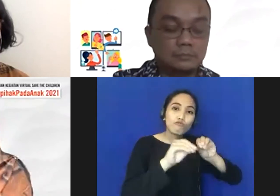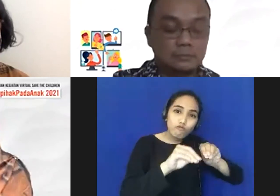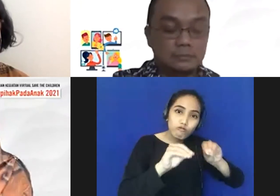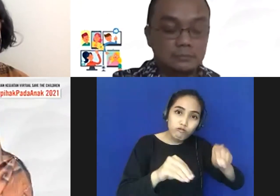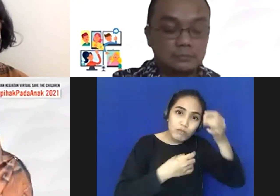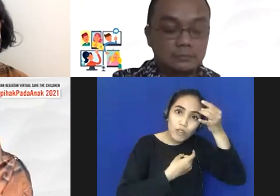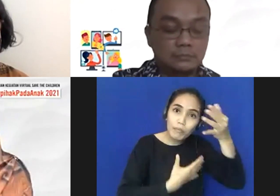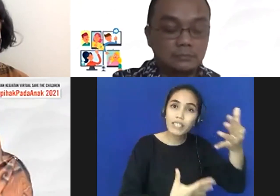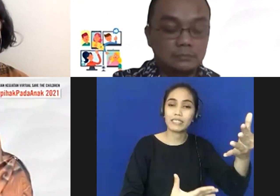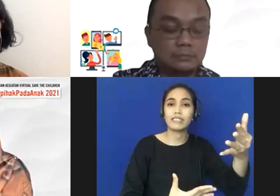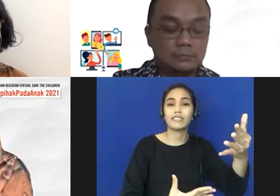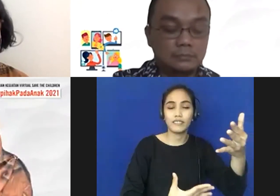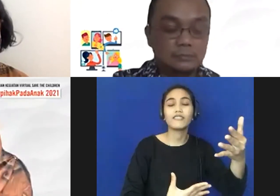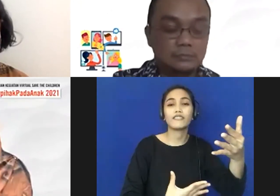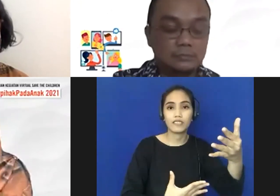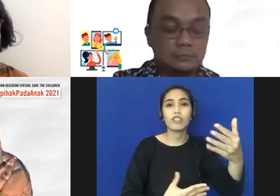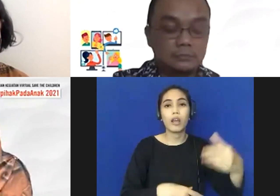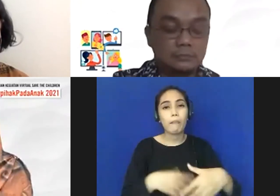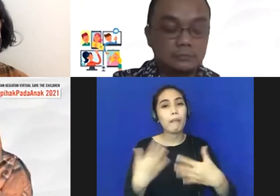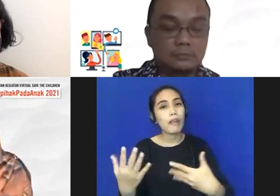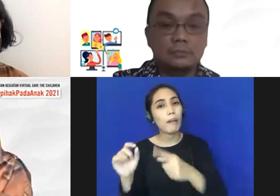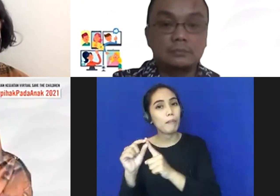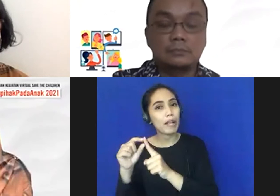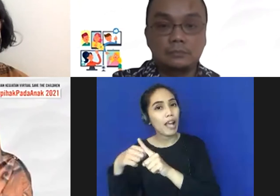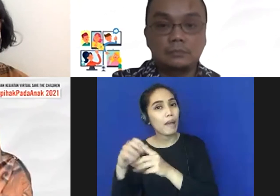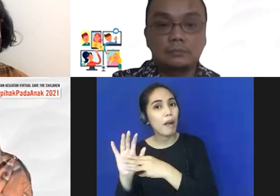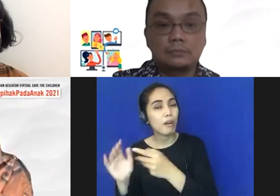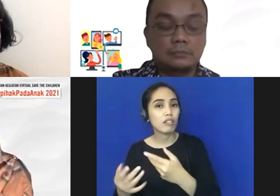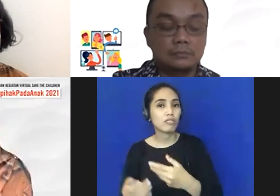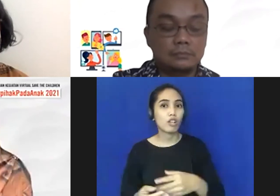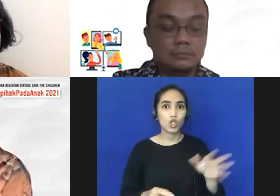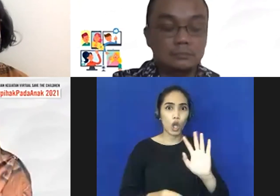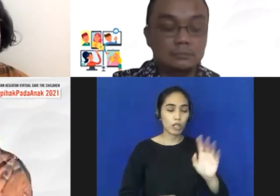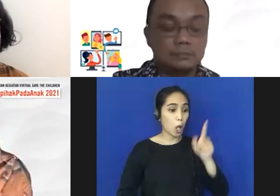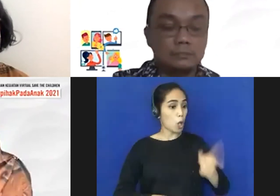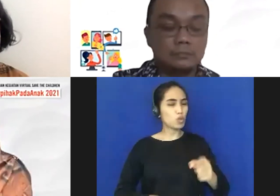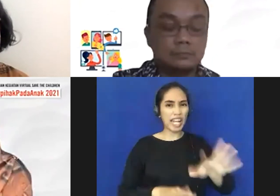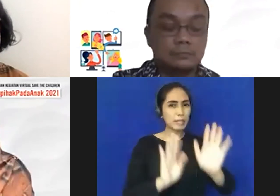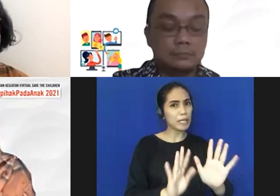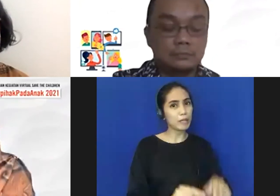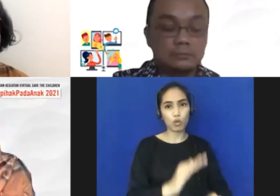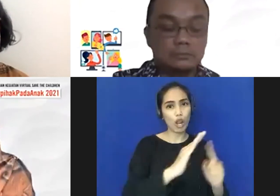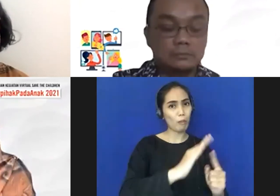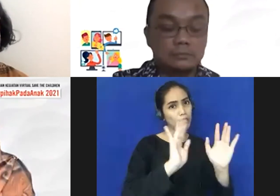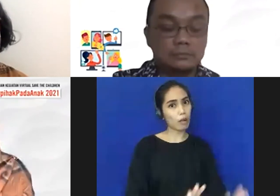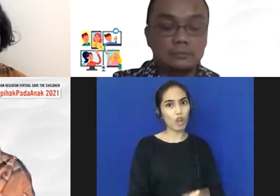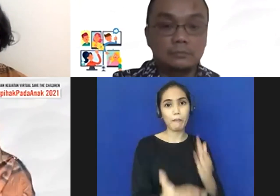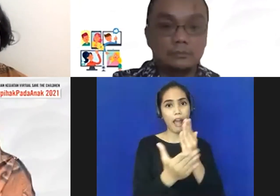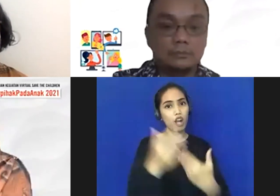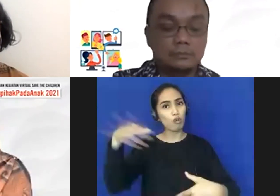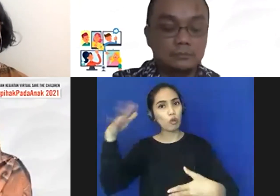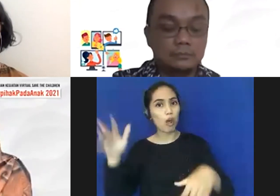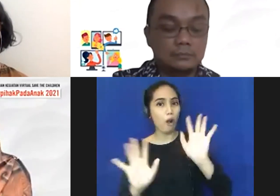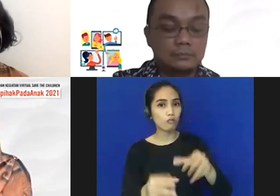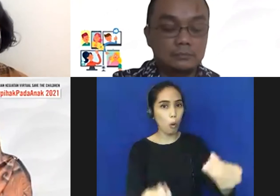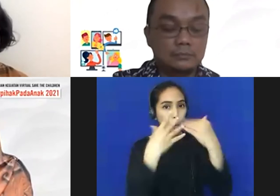anak khawatir, terus kita menyembunyikan informasi. Udah pokoknya kamu diem-diem aja, yang penting pokoknya kamu di rumah, bahaya keluar rumah. Nah